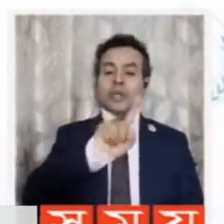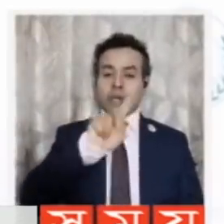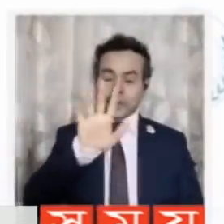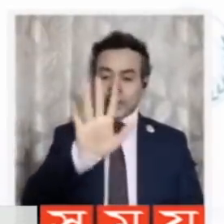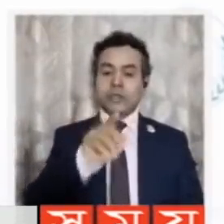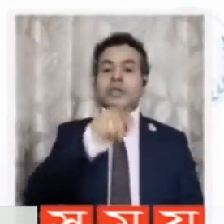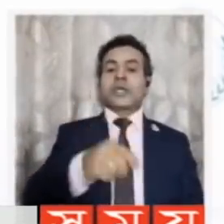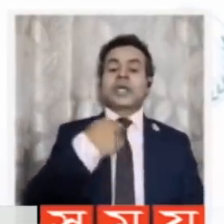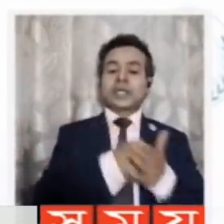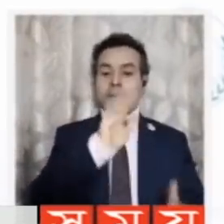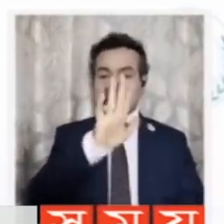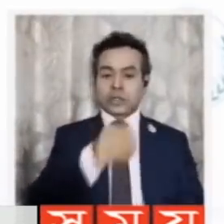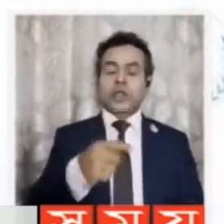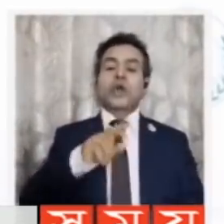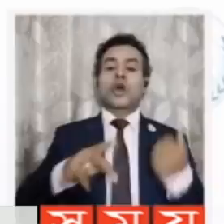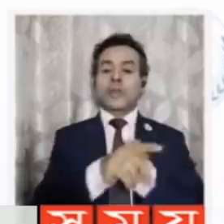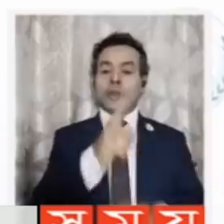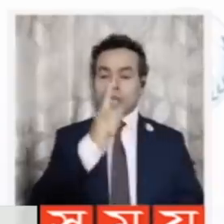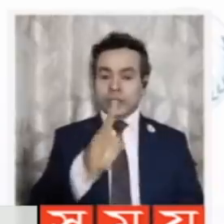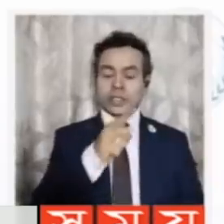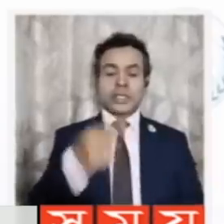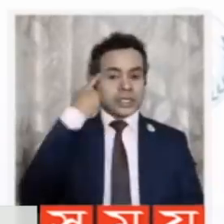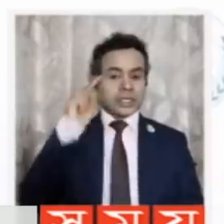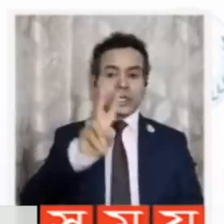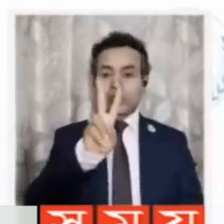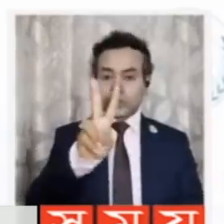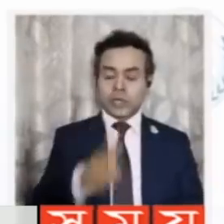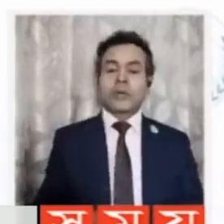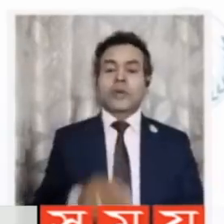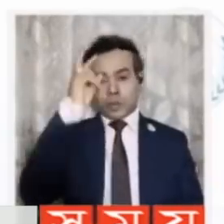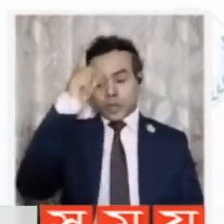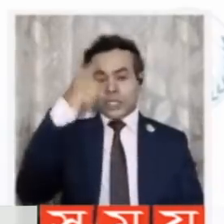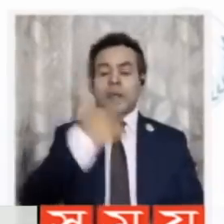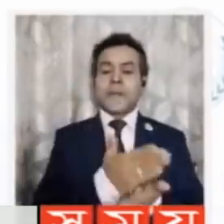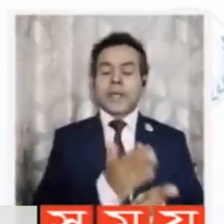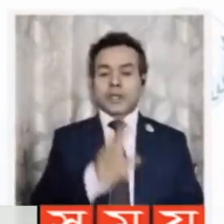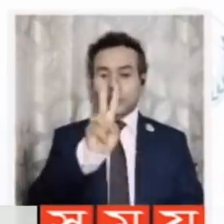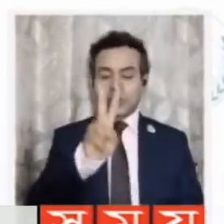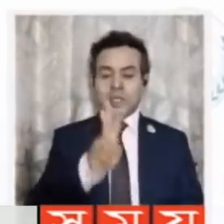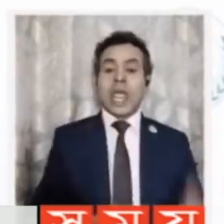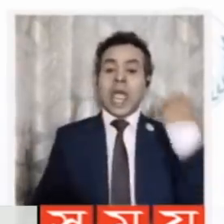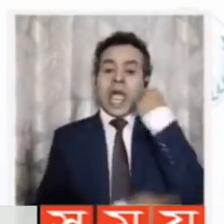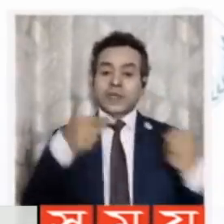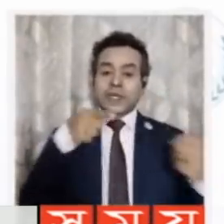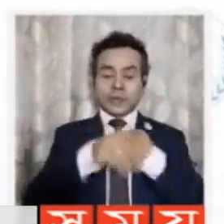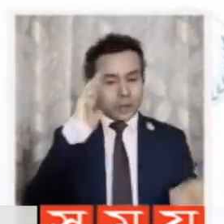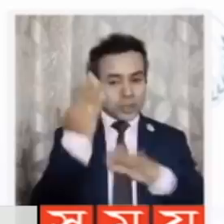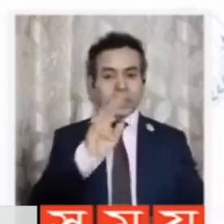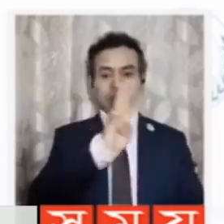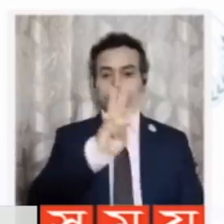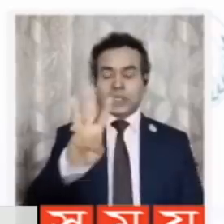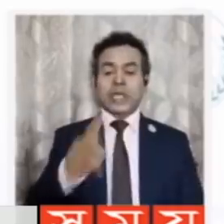রংপুর 1 জন, সিলেট 2 জন এবং বরিশাল বিভাগের 2 জন। হাসপাতালে মৃত্যুবরণ করেছেন 33 জন, বাড়িতে